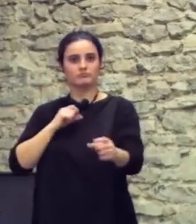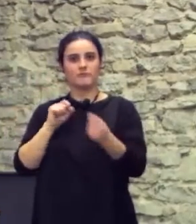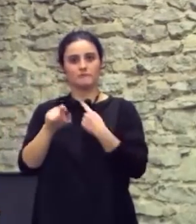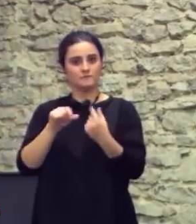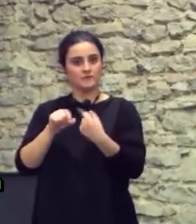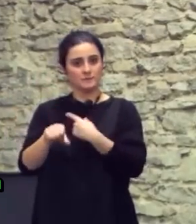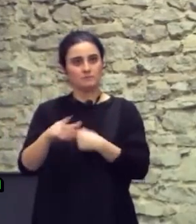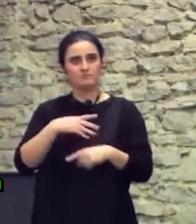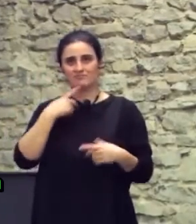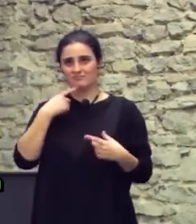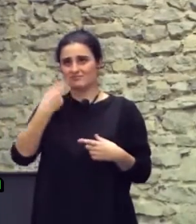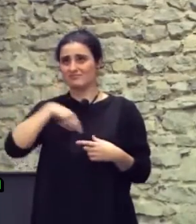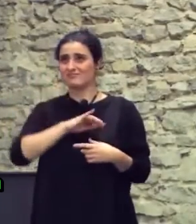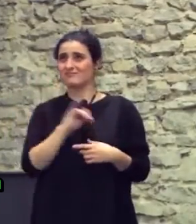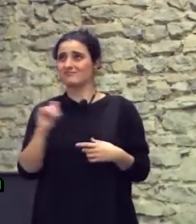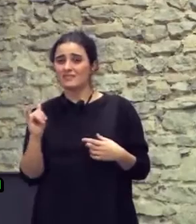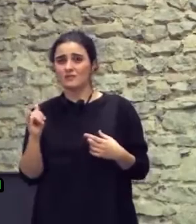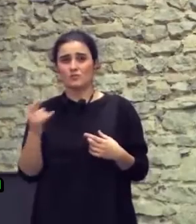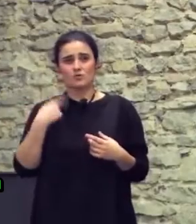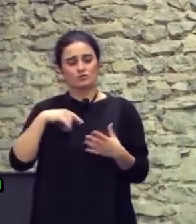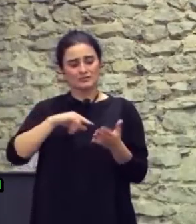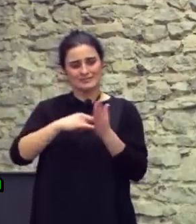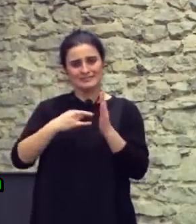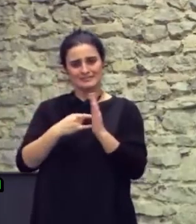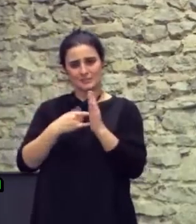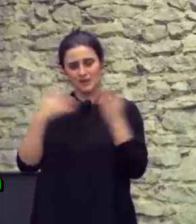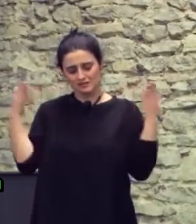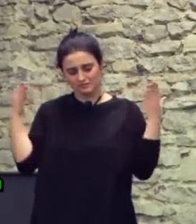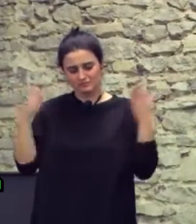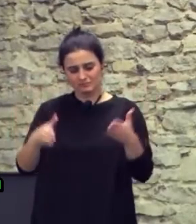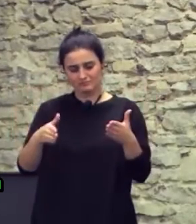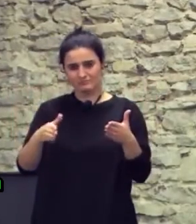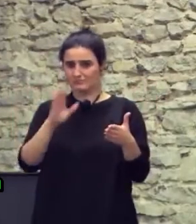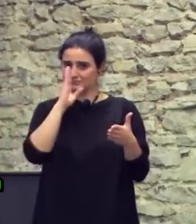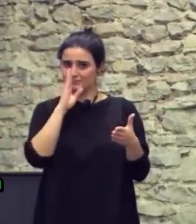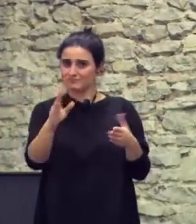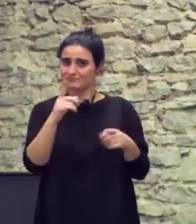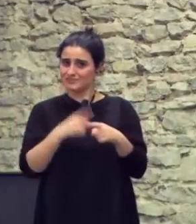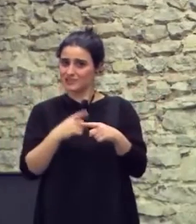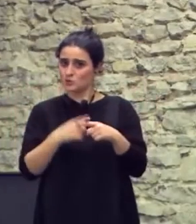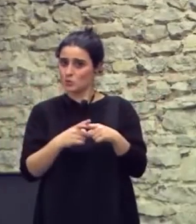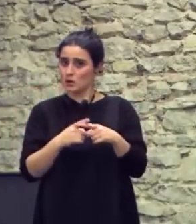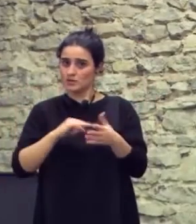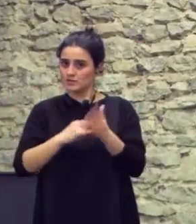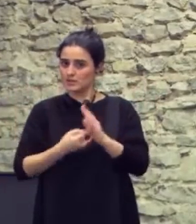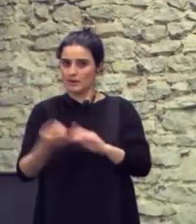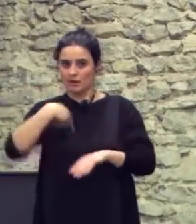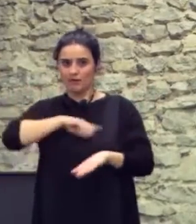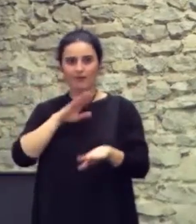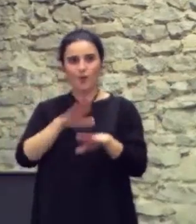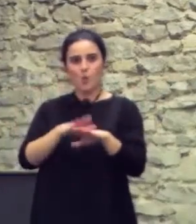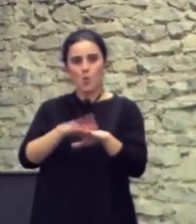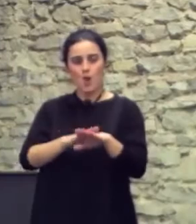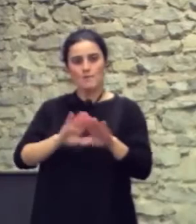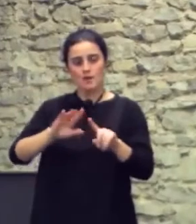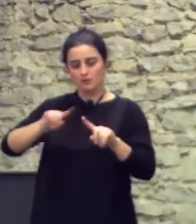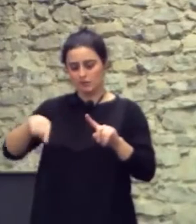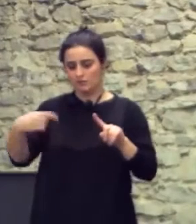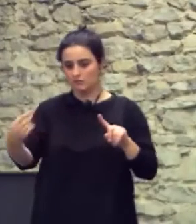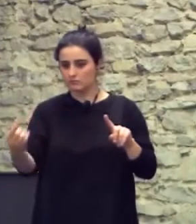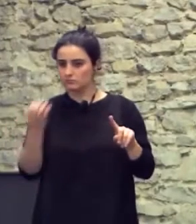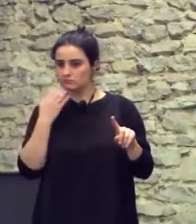dugu hor sistema heteroseksualitatean zentratutako sistema soziala botatzen diegu gainera, baina gero tokea ematen diegu apur